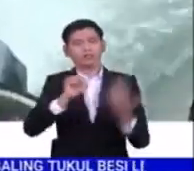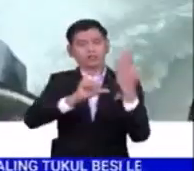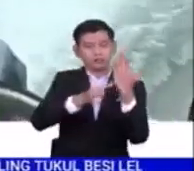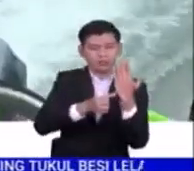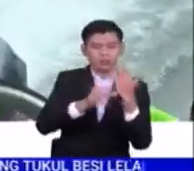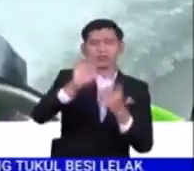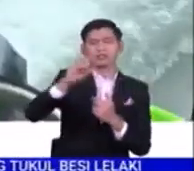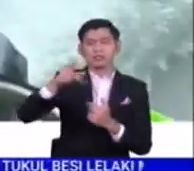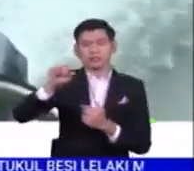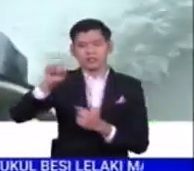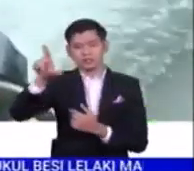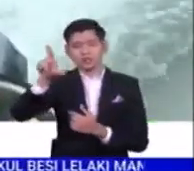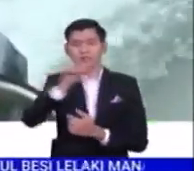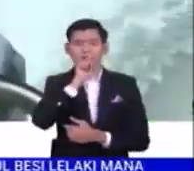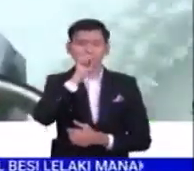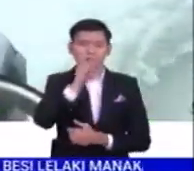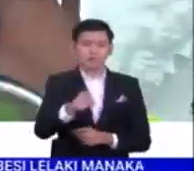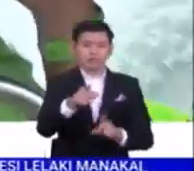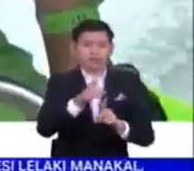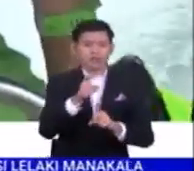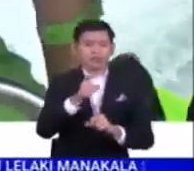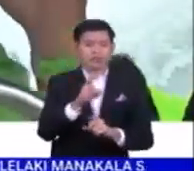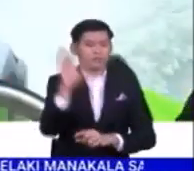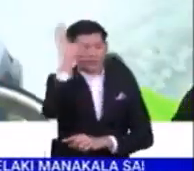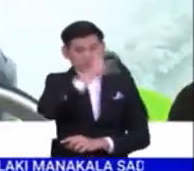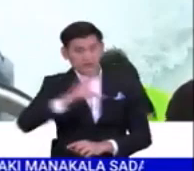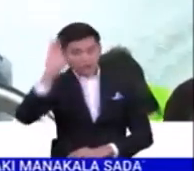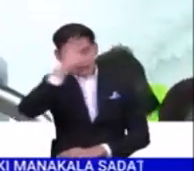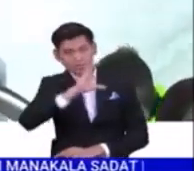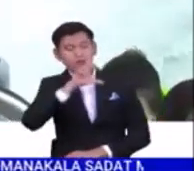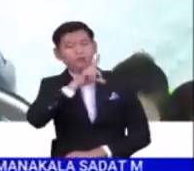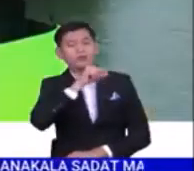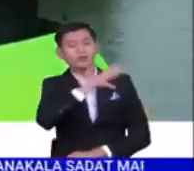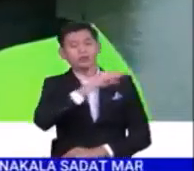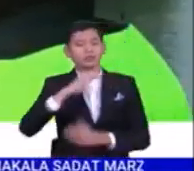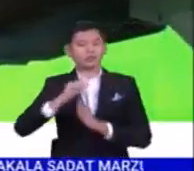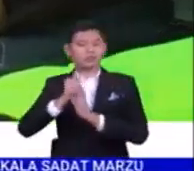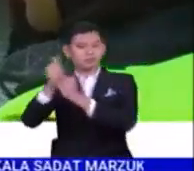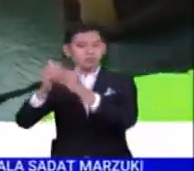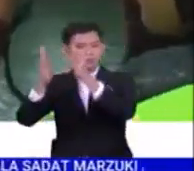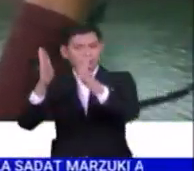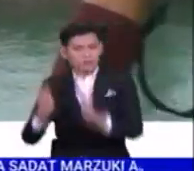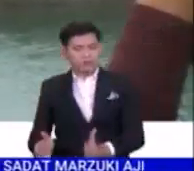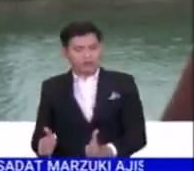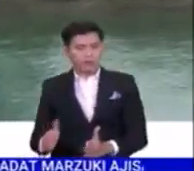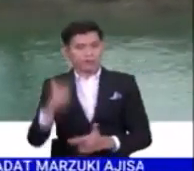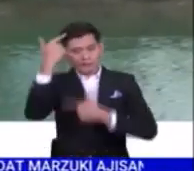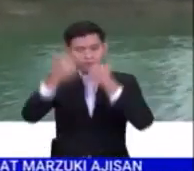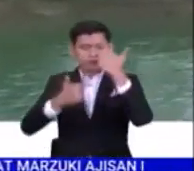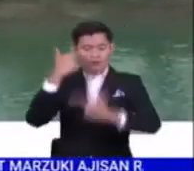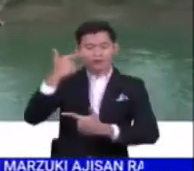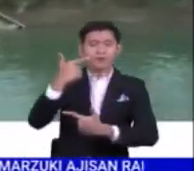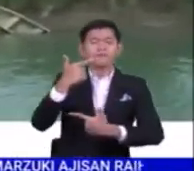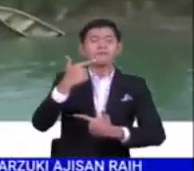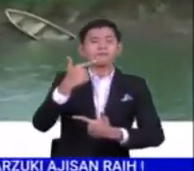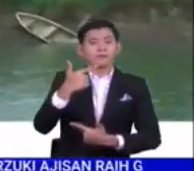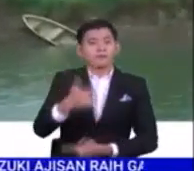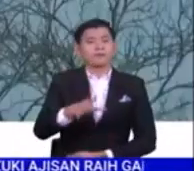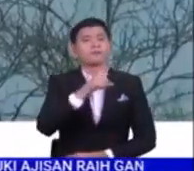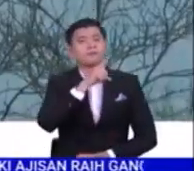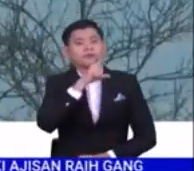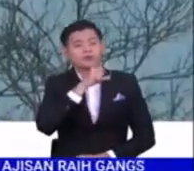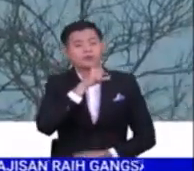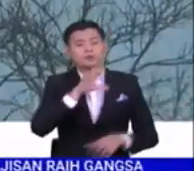Syahrul Anwar yang juga salah seorang pencerap burung dan pemandu pelancong di sini berkata, burung hijrah membina sarang di hujung